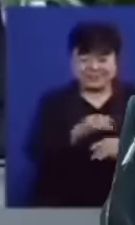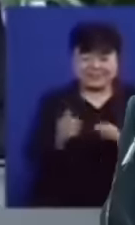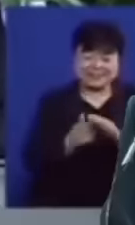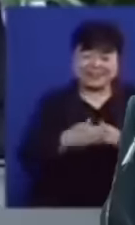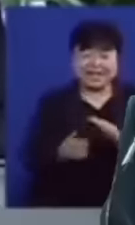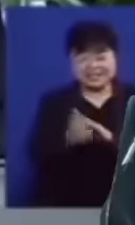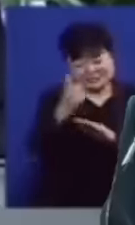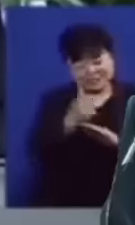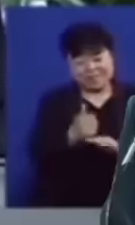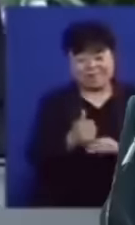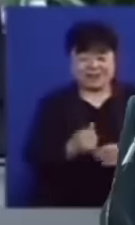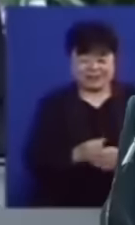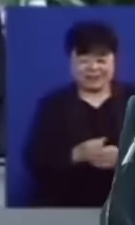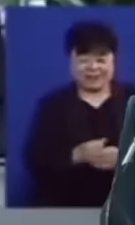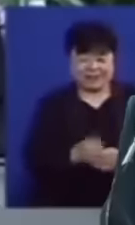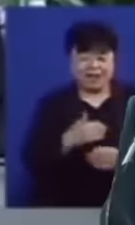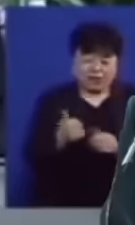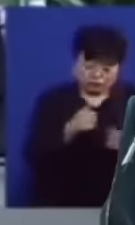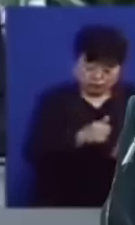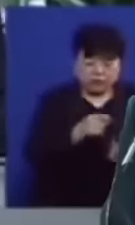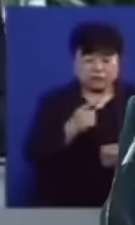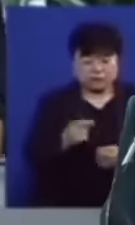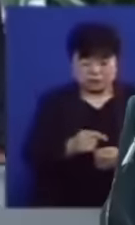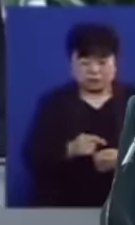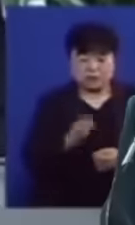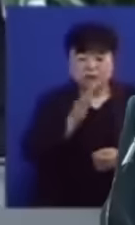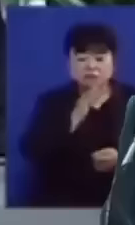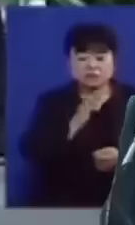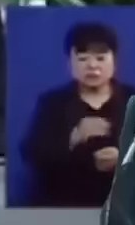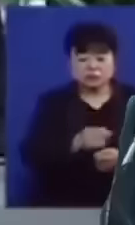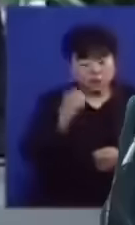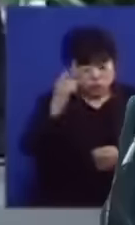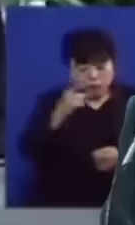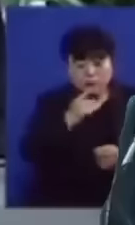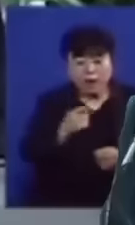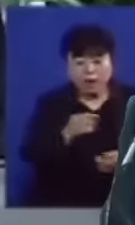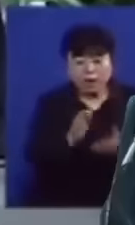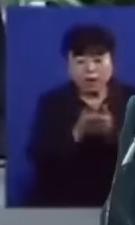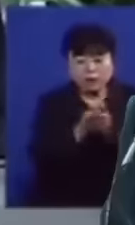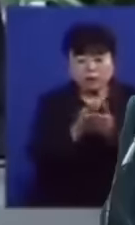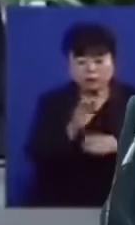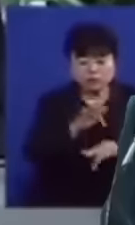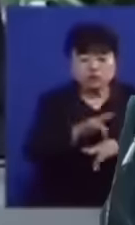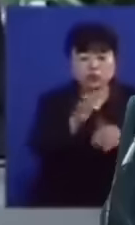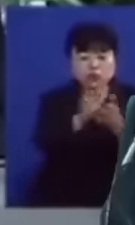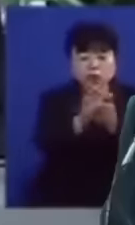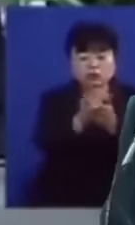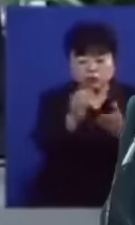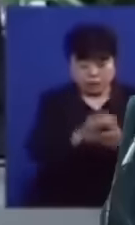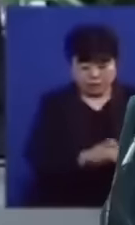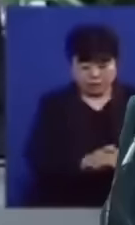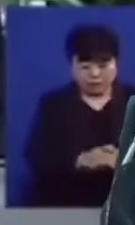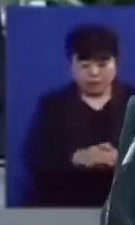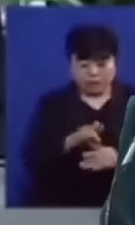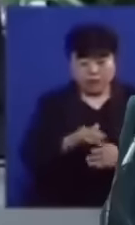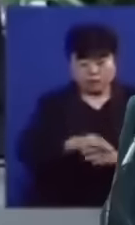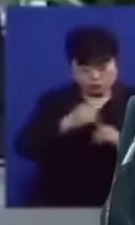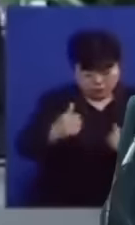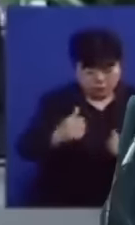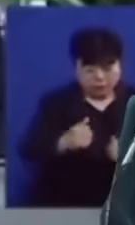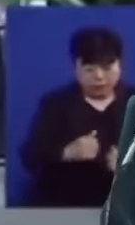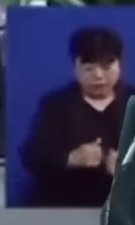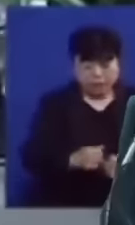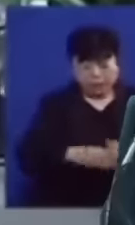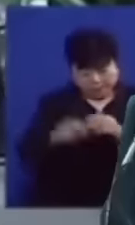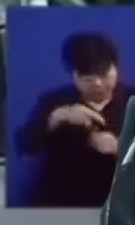때문에 내가 이렇게 아프다, 내가 죽을 고생이다, 너 정말 훌륭하다. 그게 마귀를 대적하라, 그래야만 제가 너를